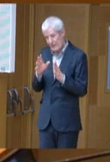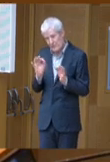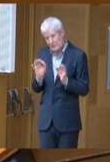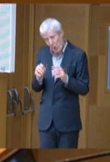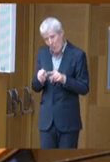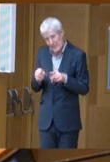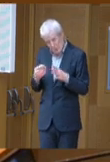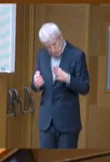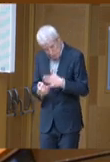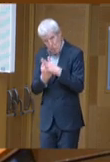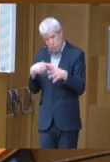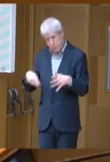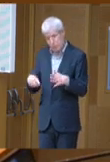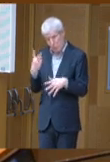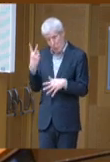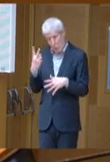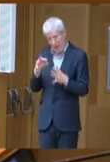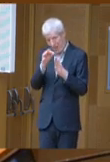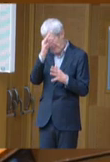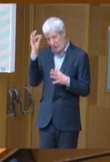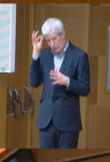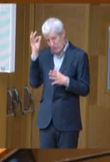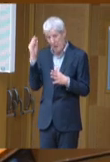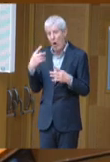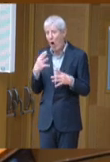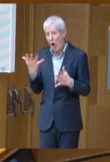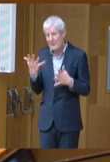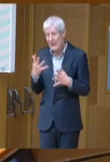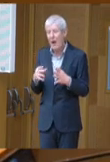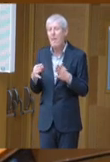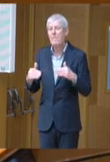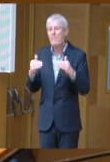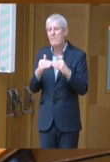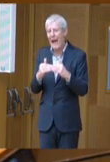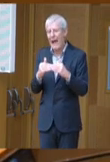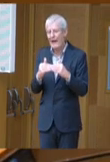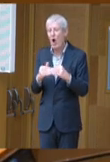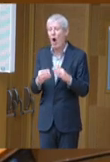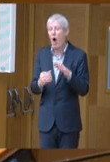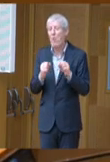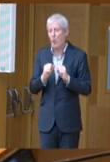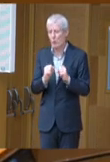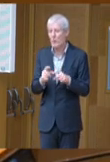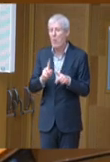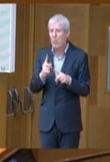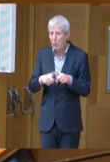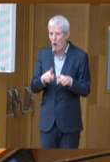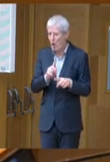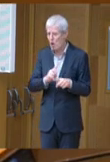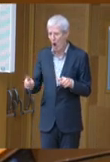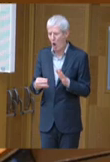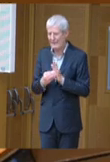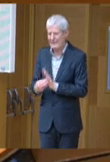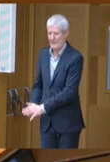si impernia su due principi cardini che sono le pari opportunità e la non discriminazione.